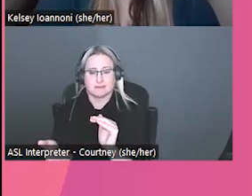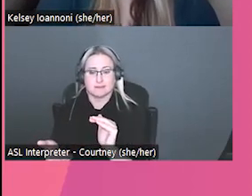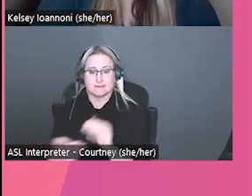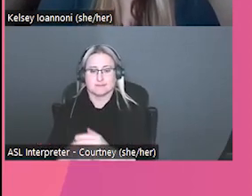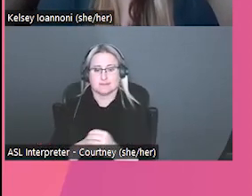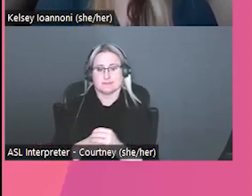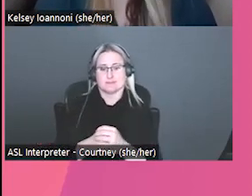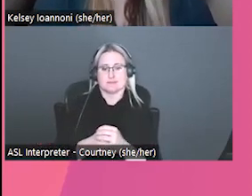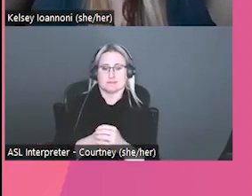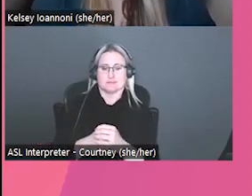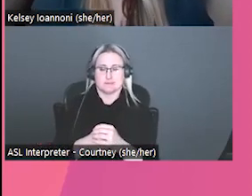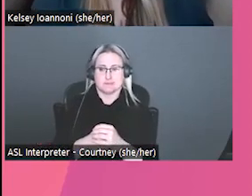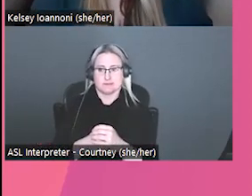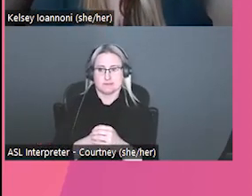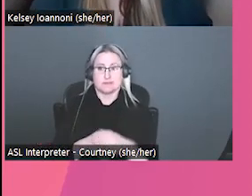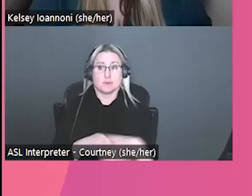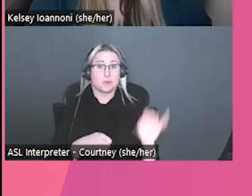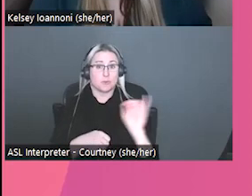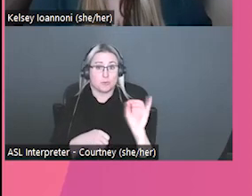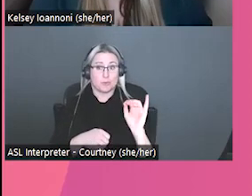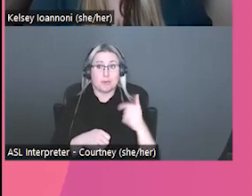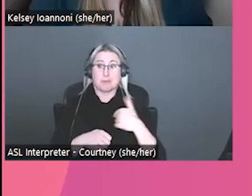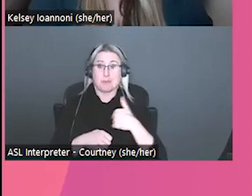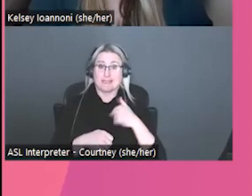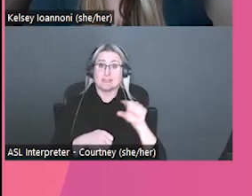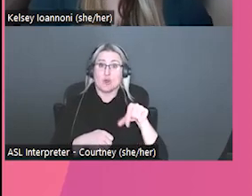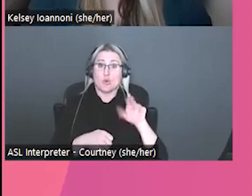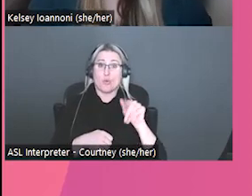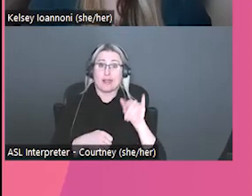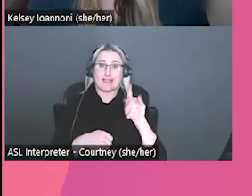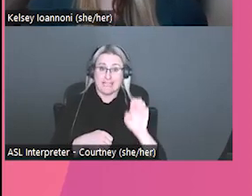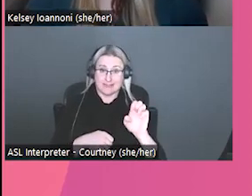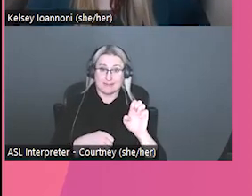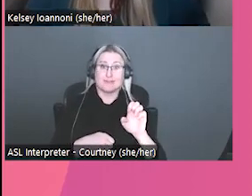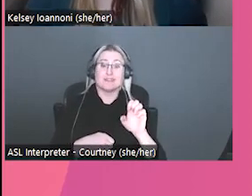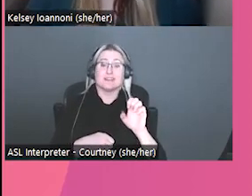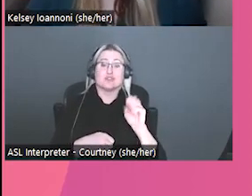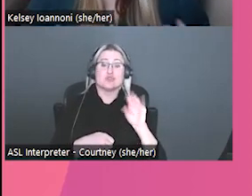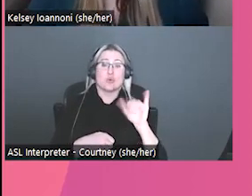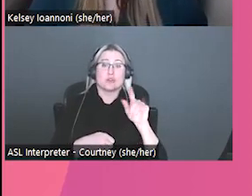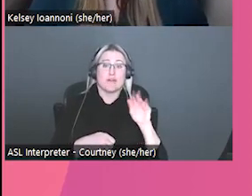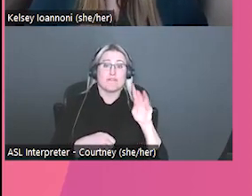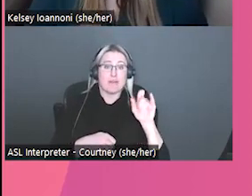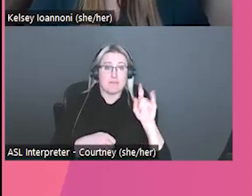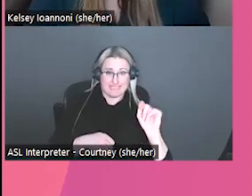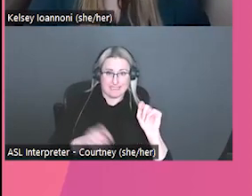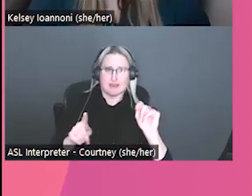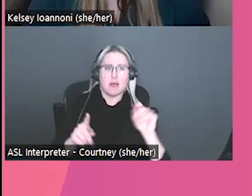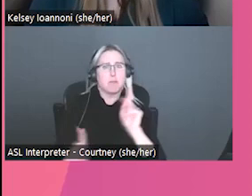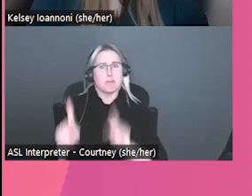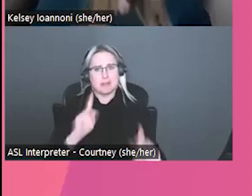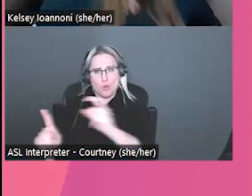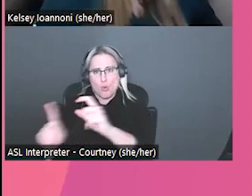soins adéquats, une attention adéquate est réduite avec le poids. Et les récits,